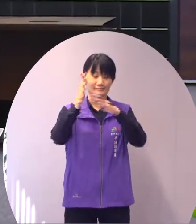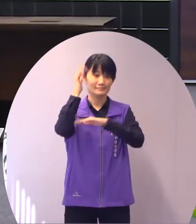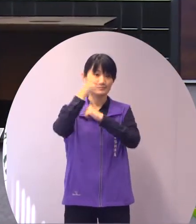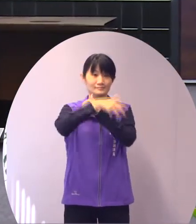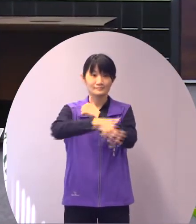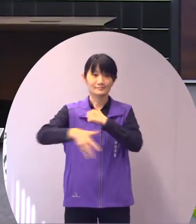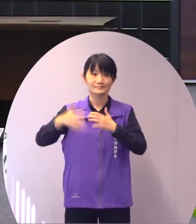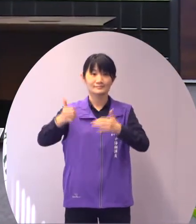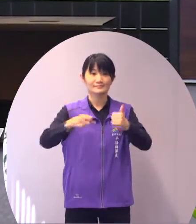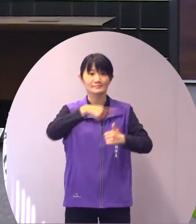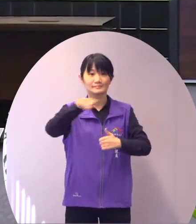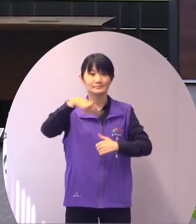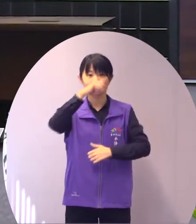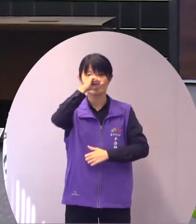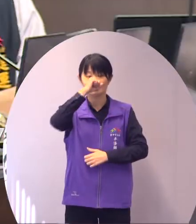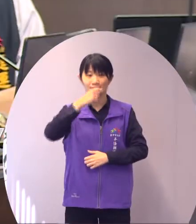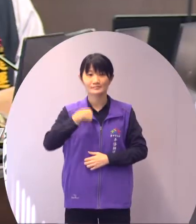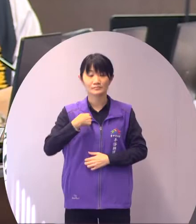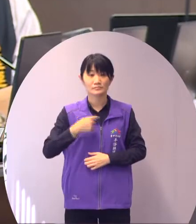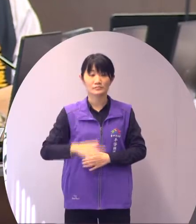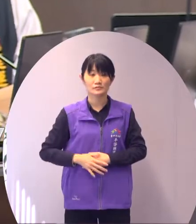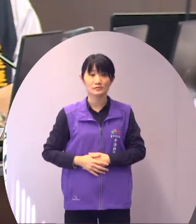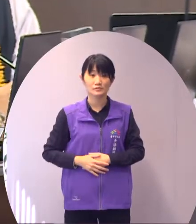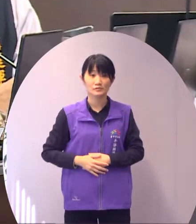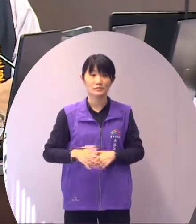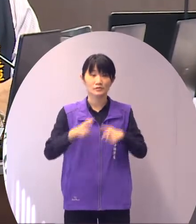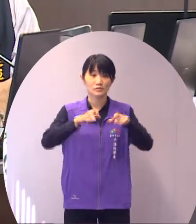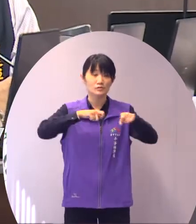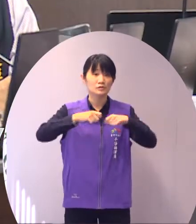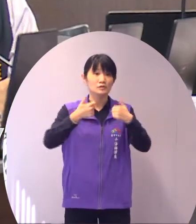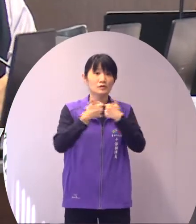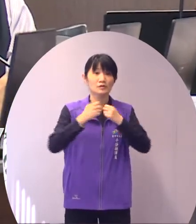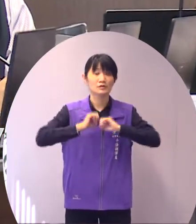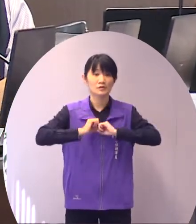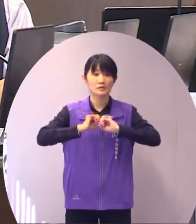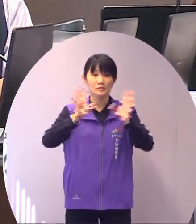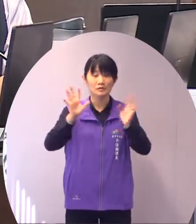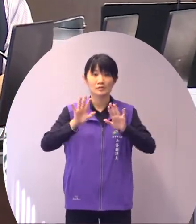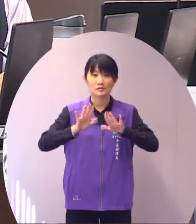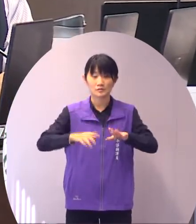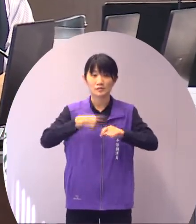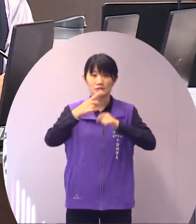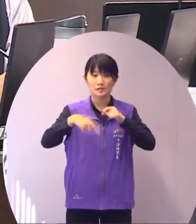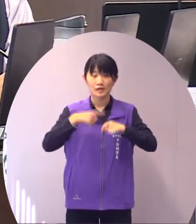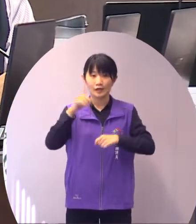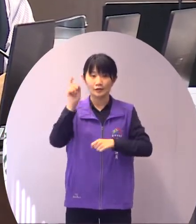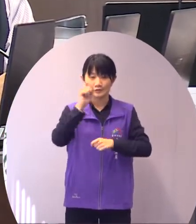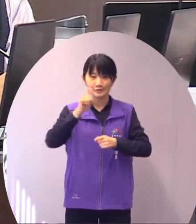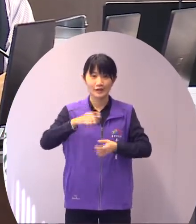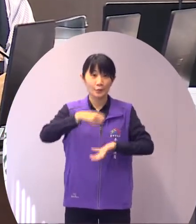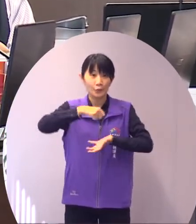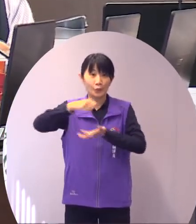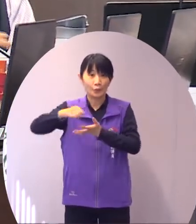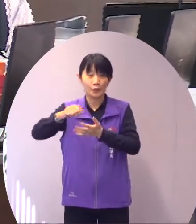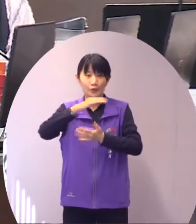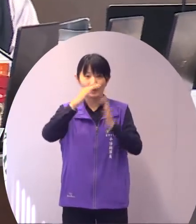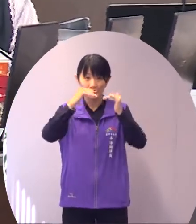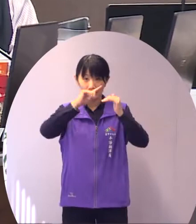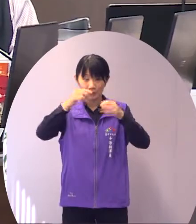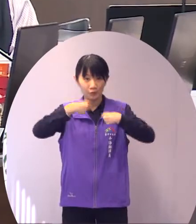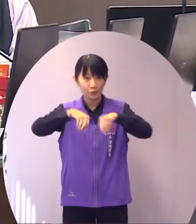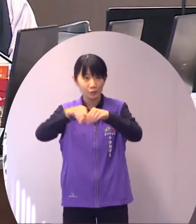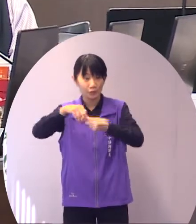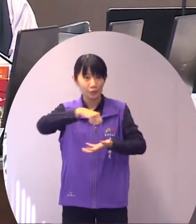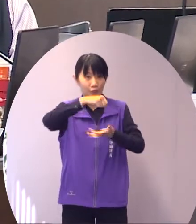家长官大家好。我这边公测会报告说明一下，今年十大伴手礼非常感谢大家的协助，